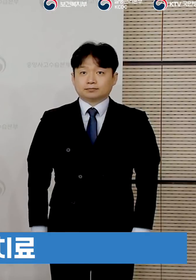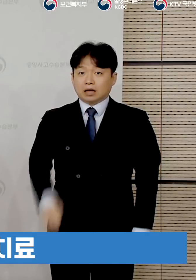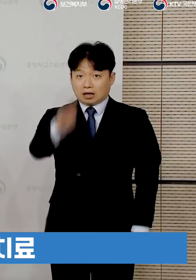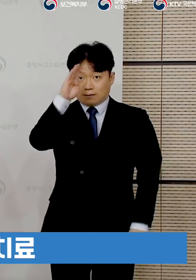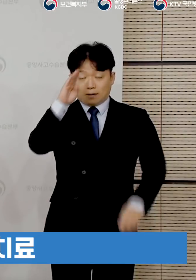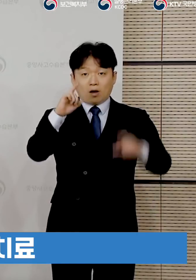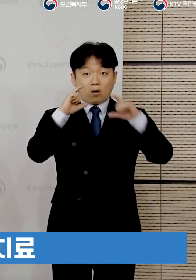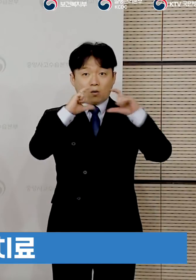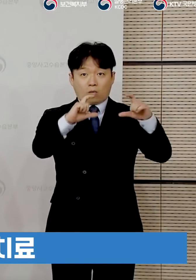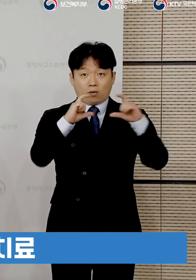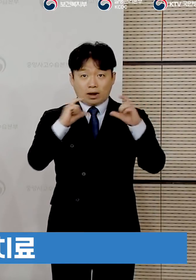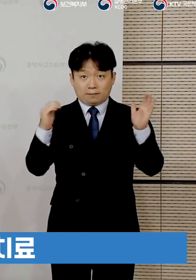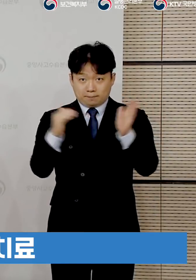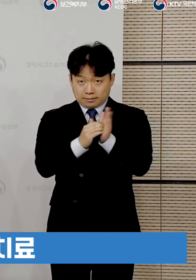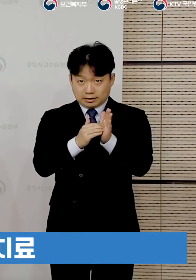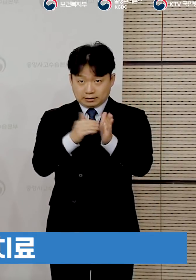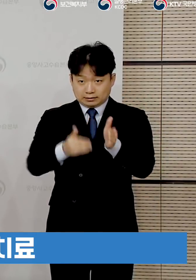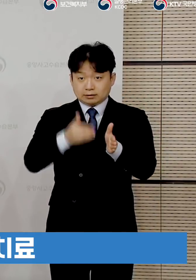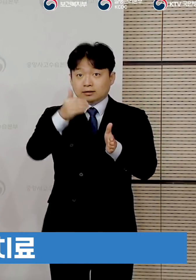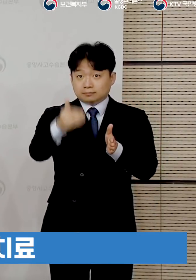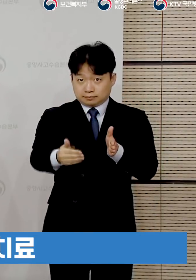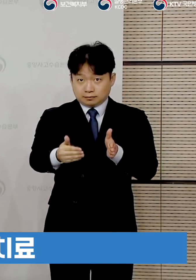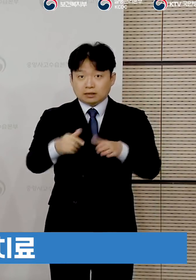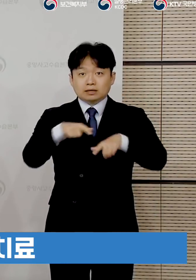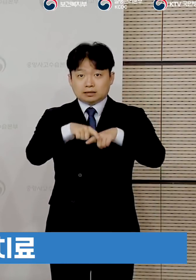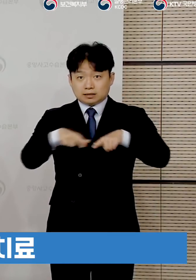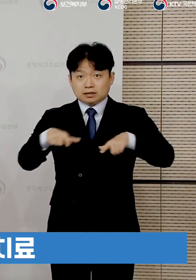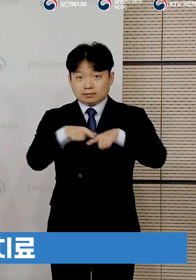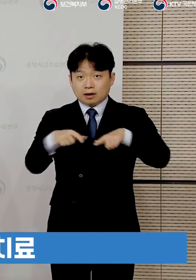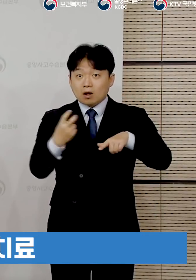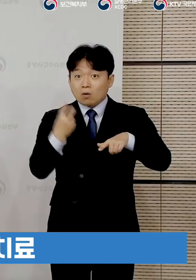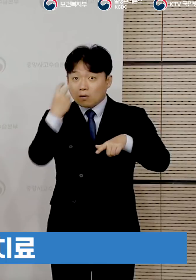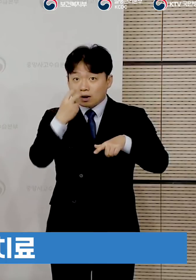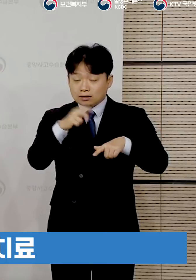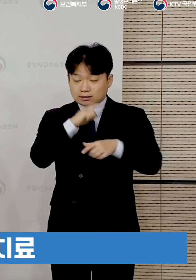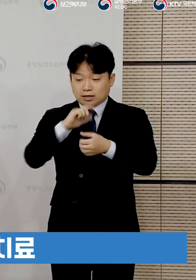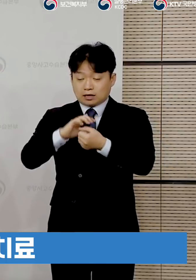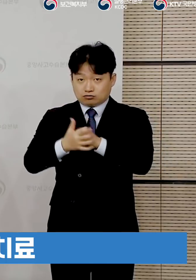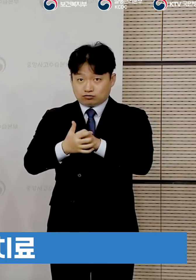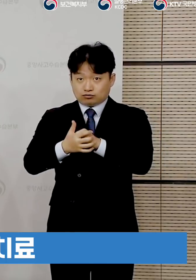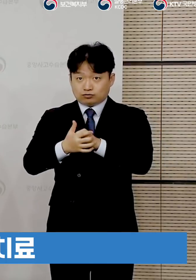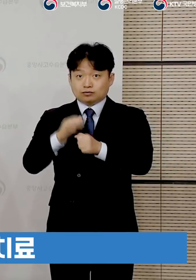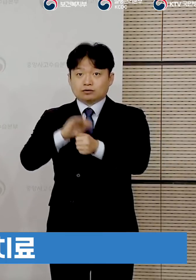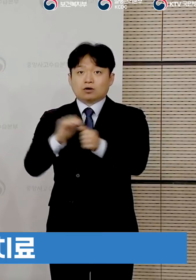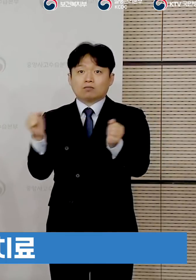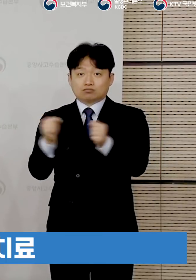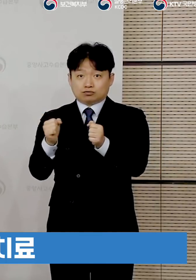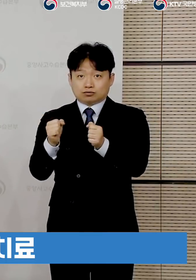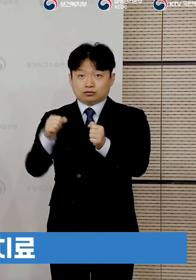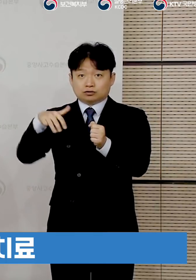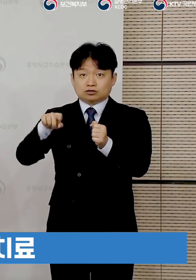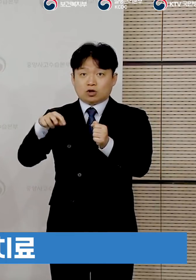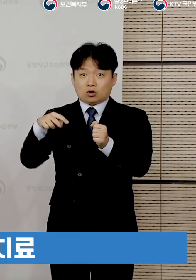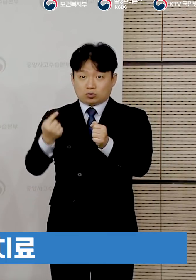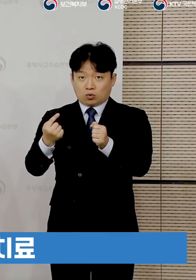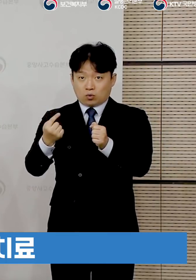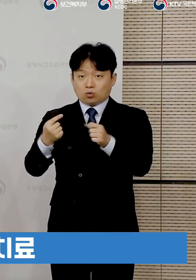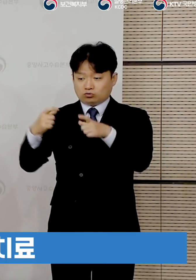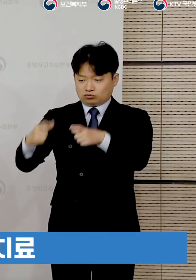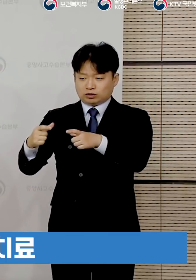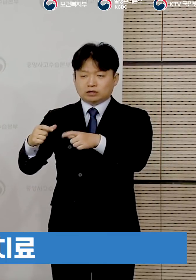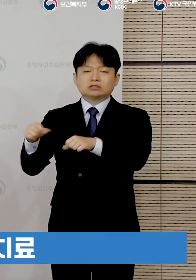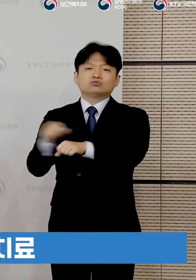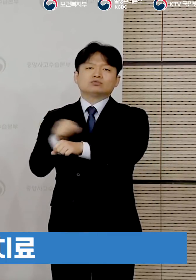확진이 이루어지면 우선 일반 관리 지역, 대구와 지금 경북의 청도를 제외한